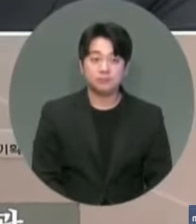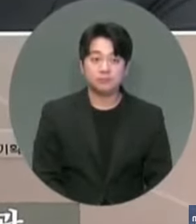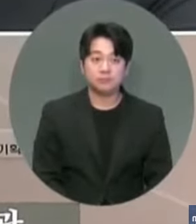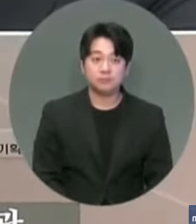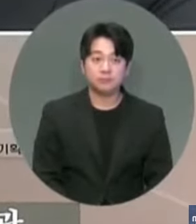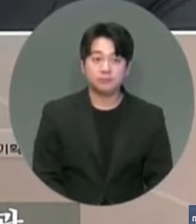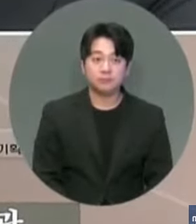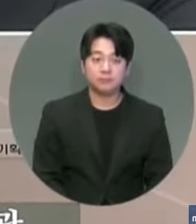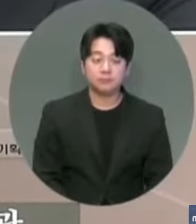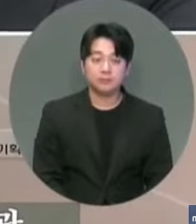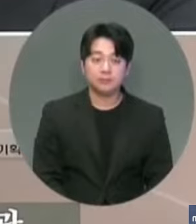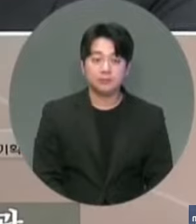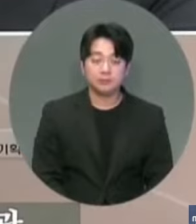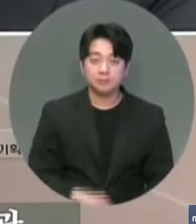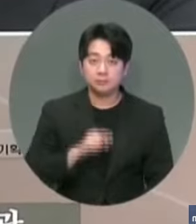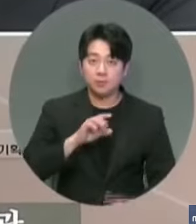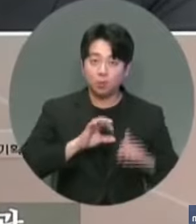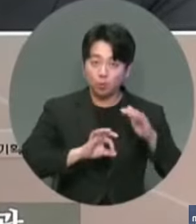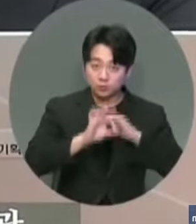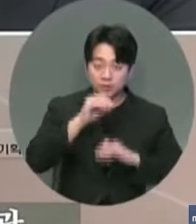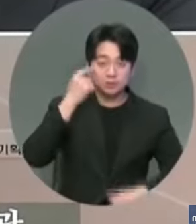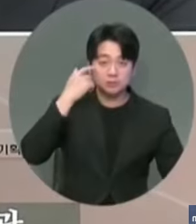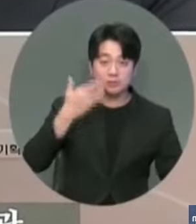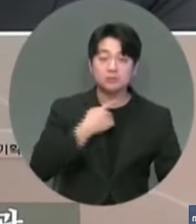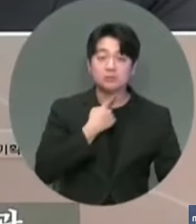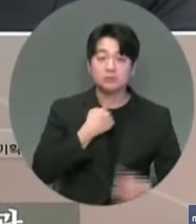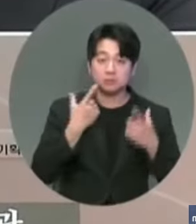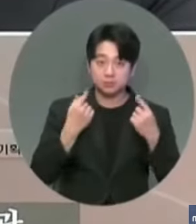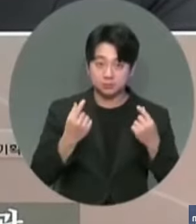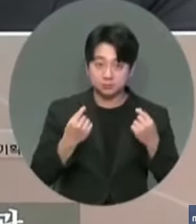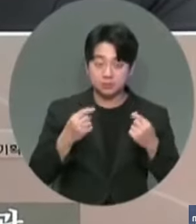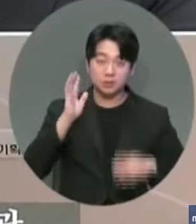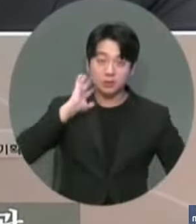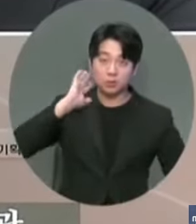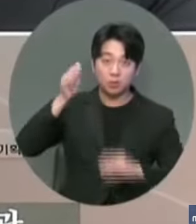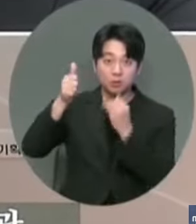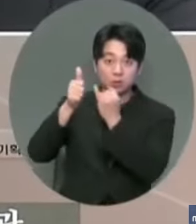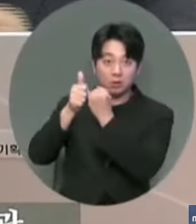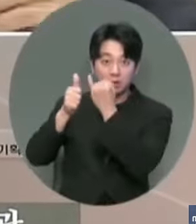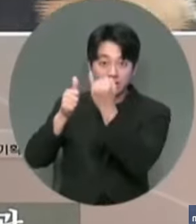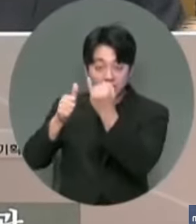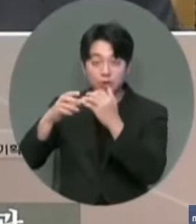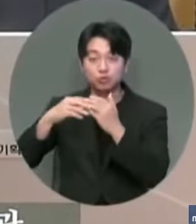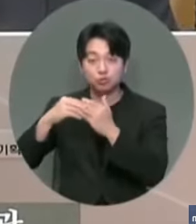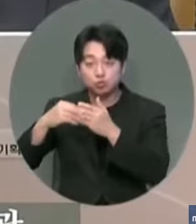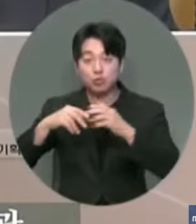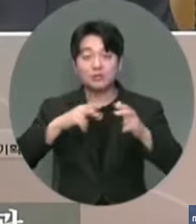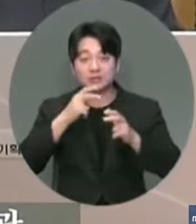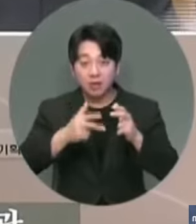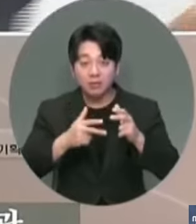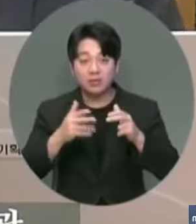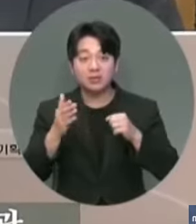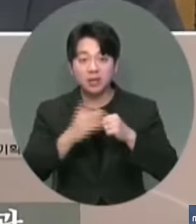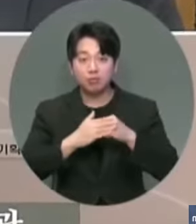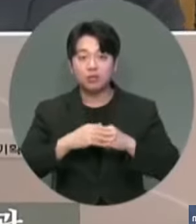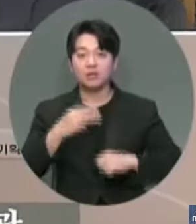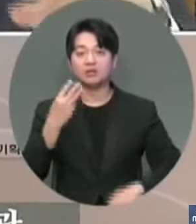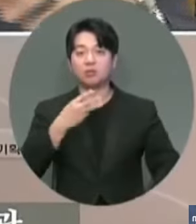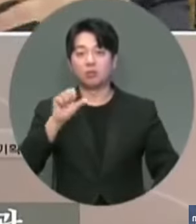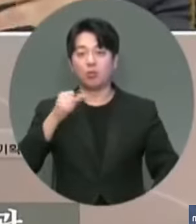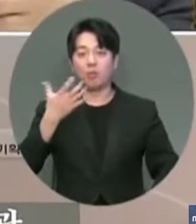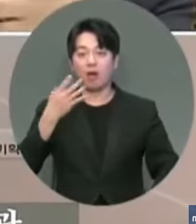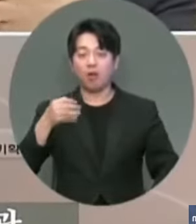제가 아까도 오전에도 거듭해서 이게 김건희 여사 관심 사업 아니면 이게 되겠냐. 이렇게 그냥 일사천리로